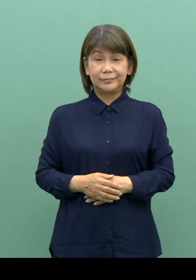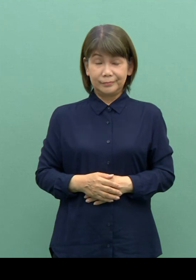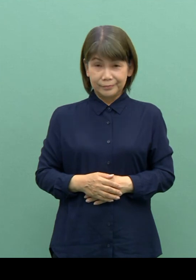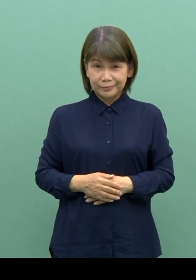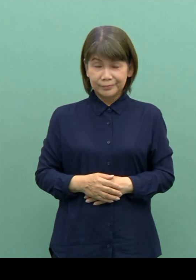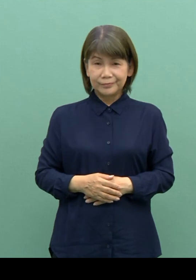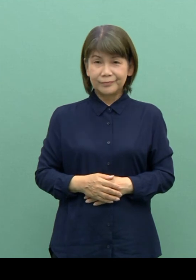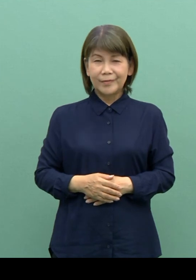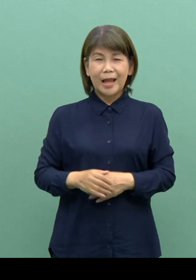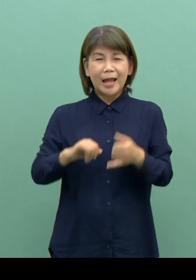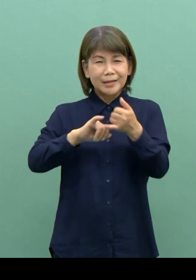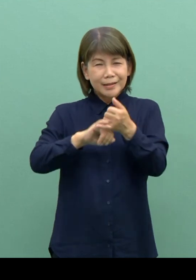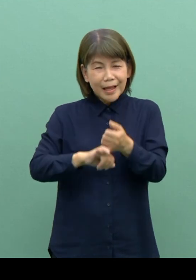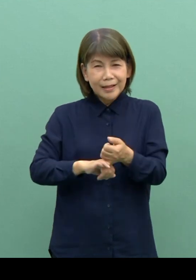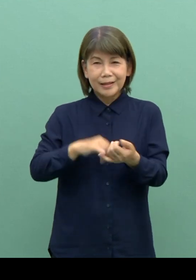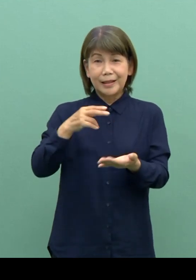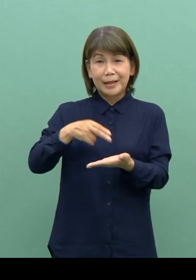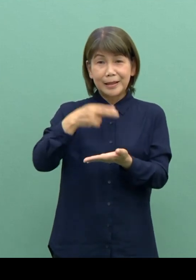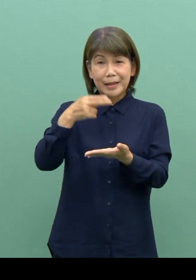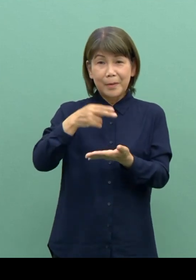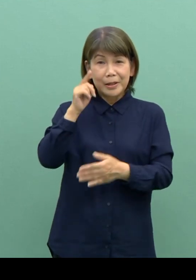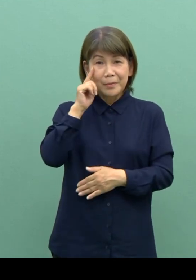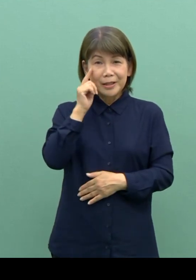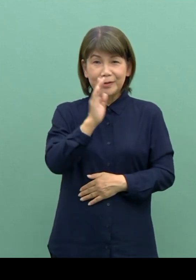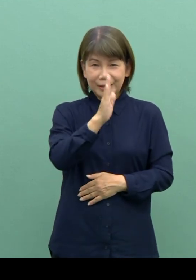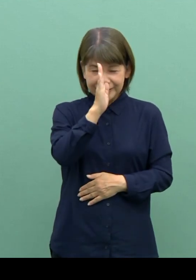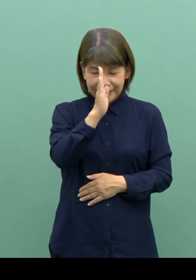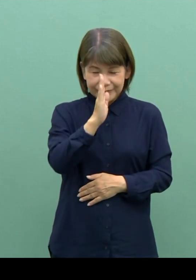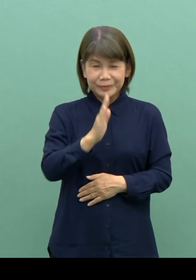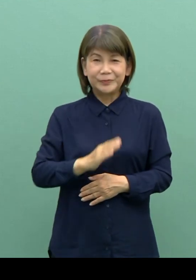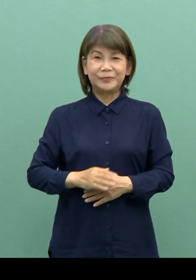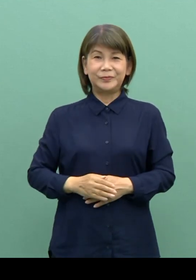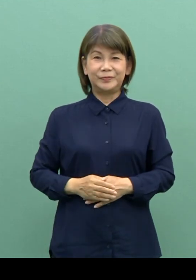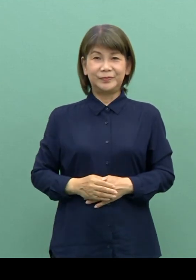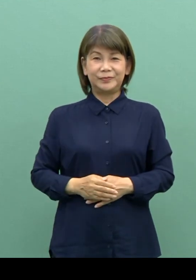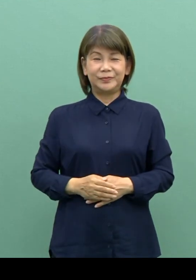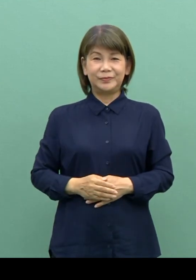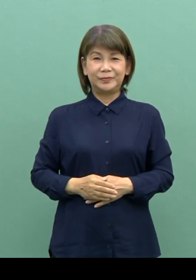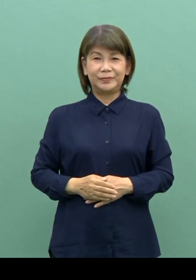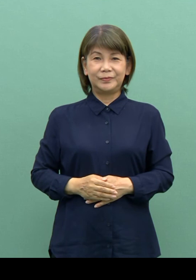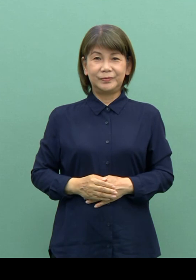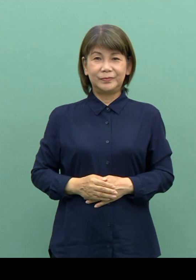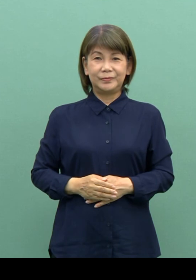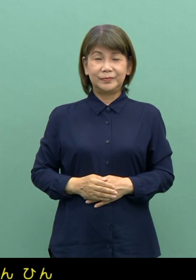長崎クジラつけちゃんぽん、ぜひ食べてみてください。